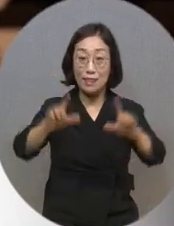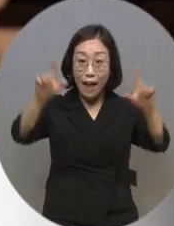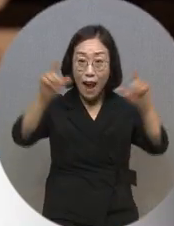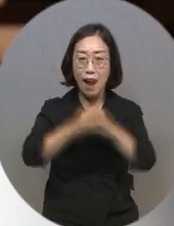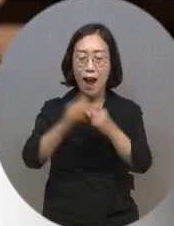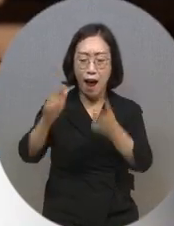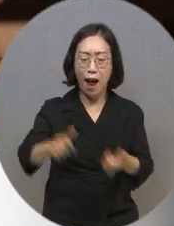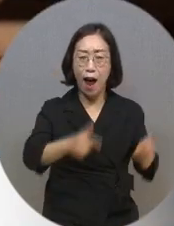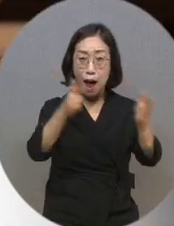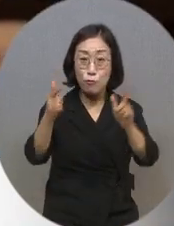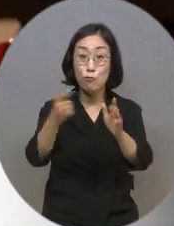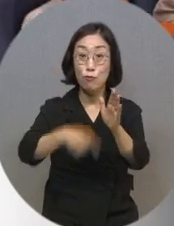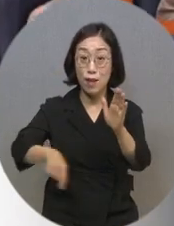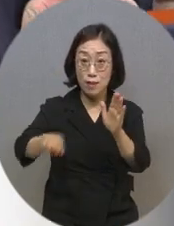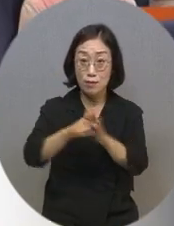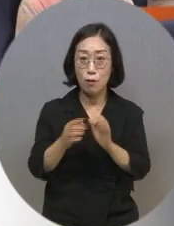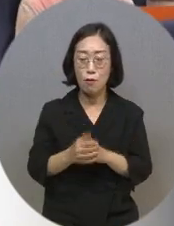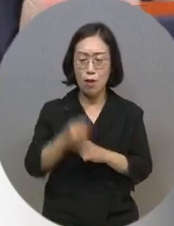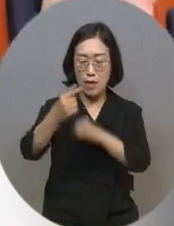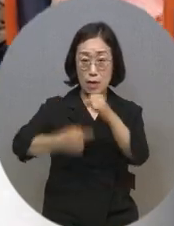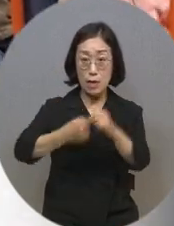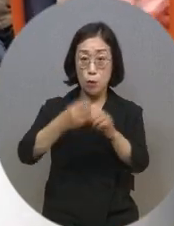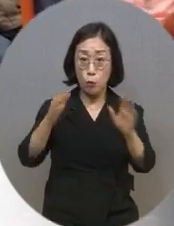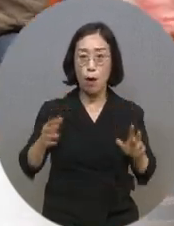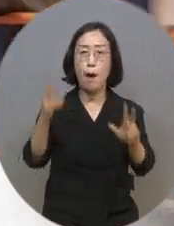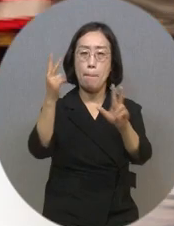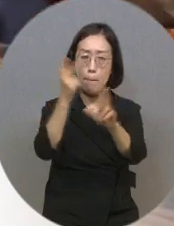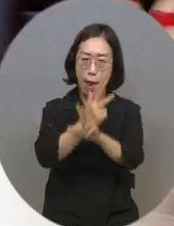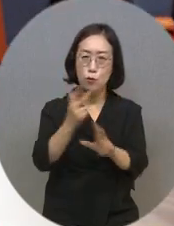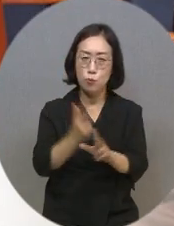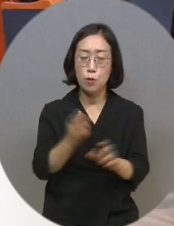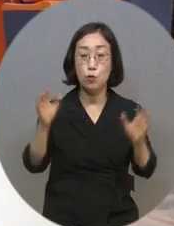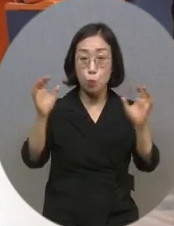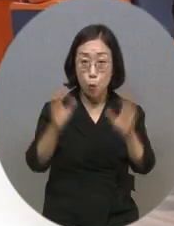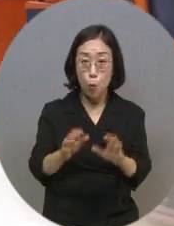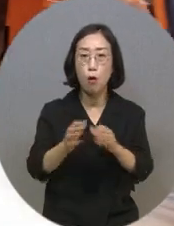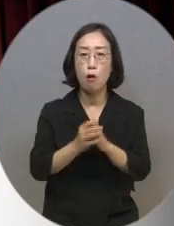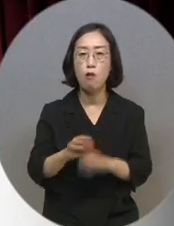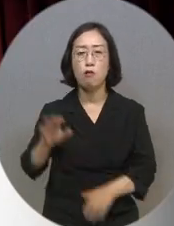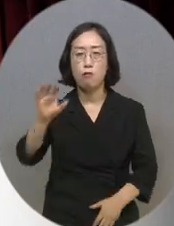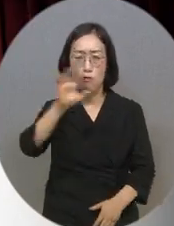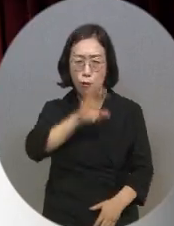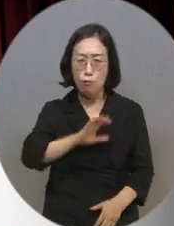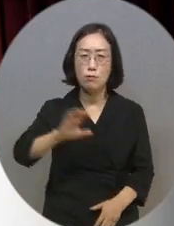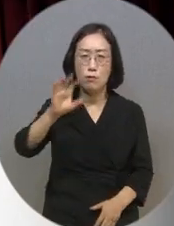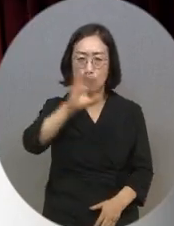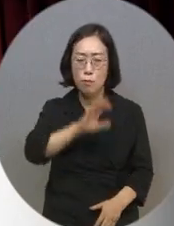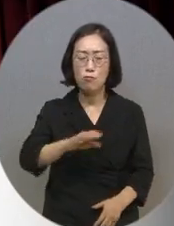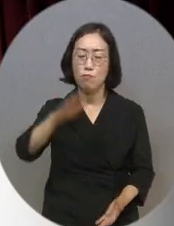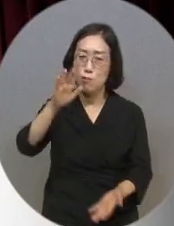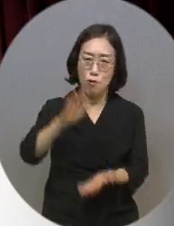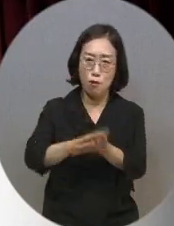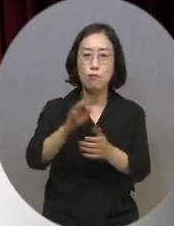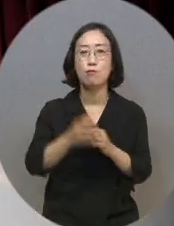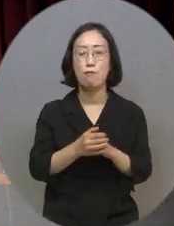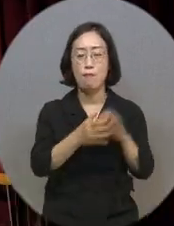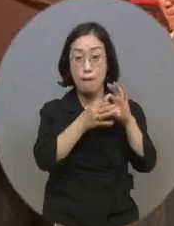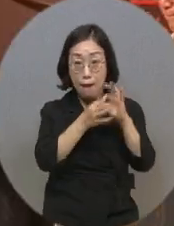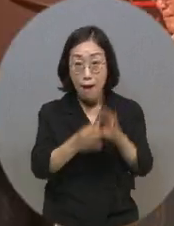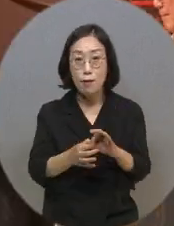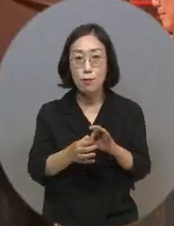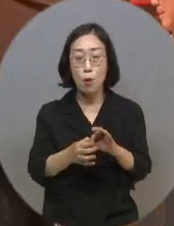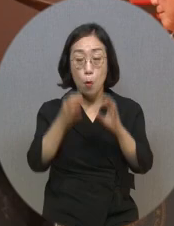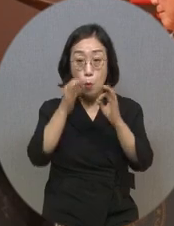하루의 연주를 위해 지난 한해도 매주 함께 모여 젊은 날 못지 않은 열정과 기량을 쌓아